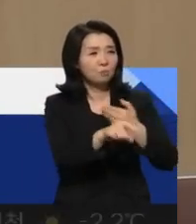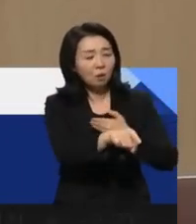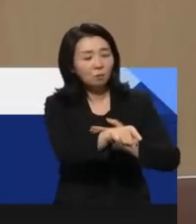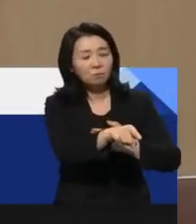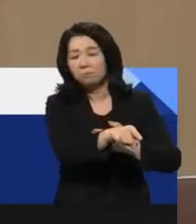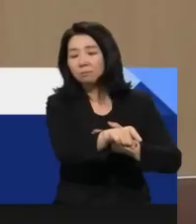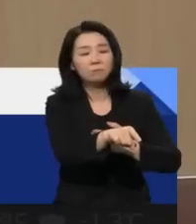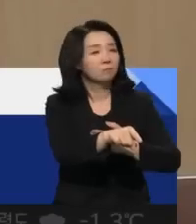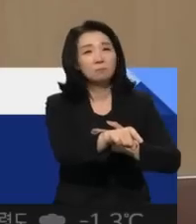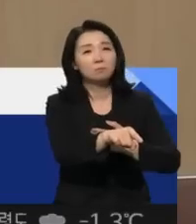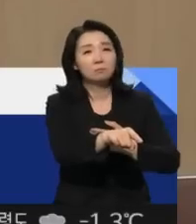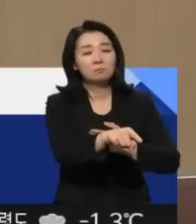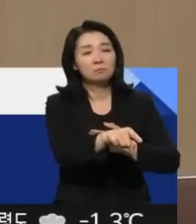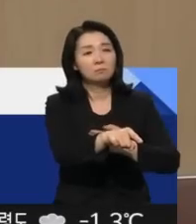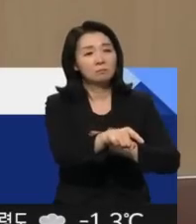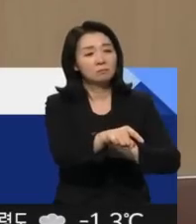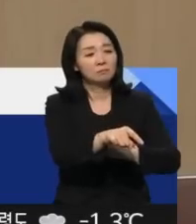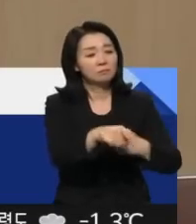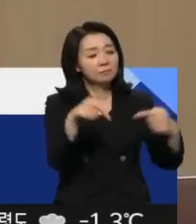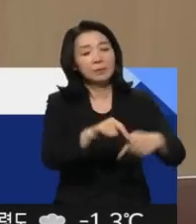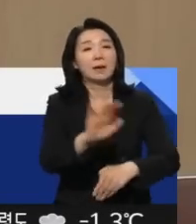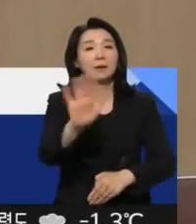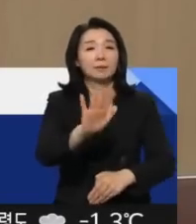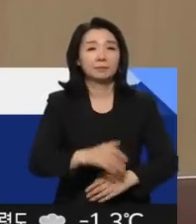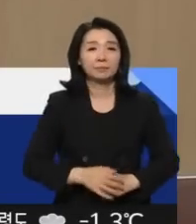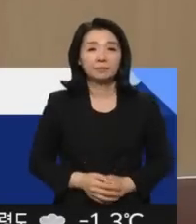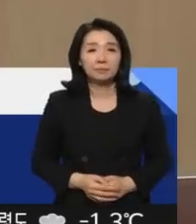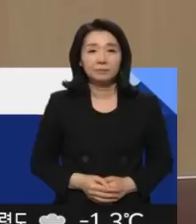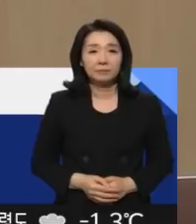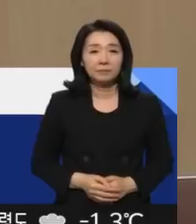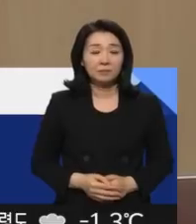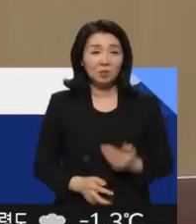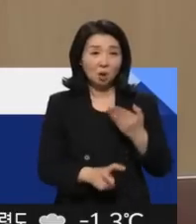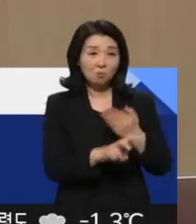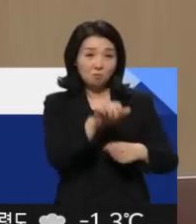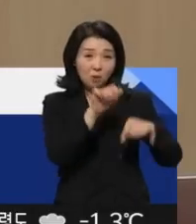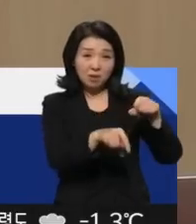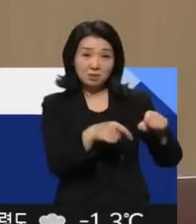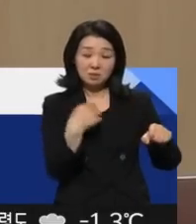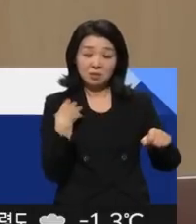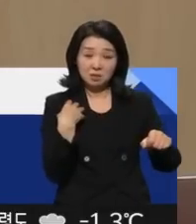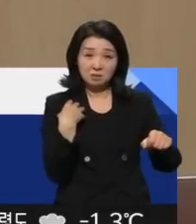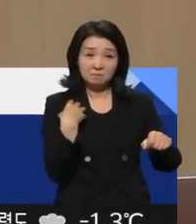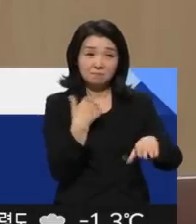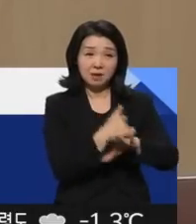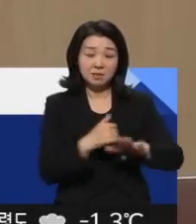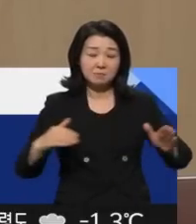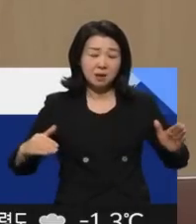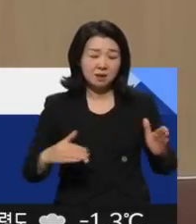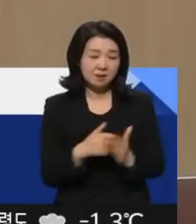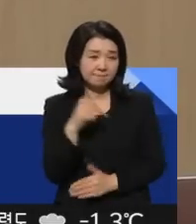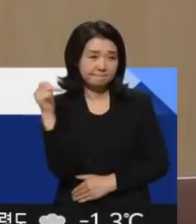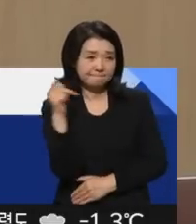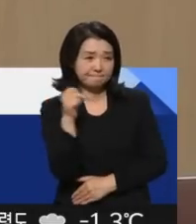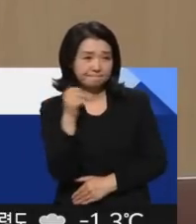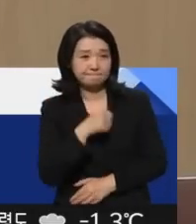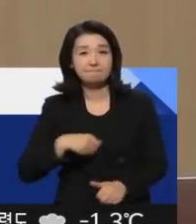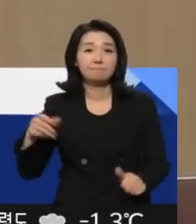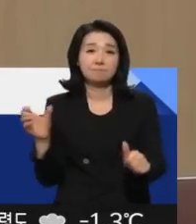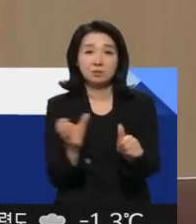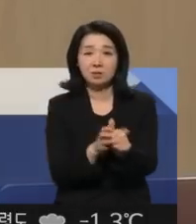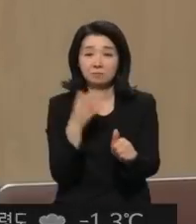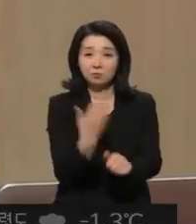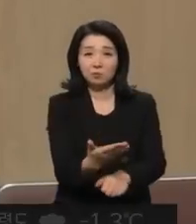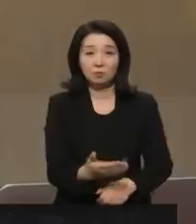절대 타협하지 않을 것입니다. 그리고 불법행위 책임은 끝까지 엄정하게 물을